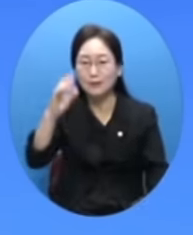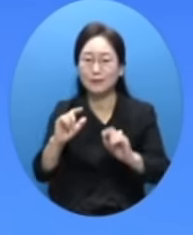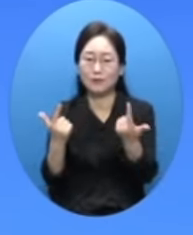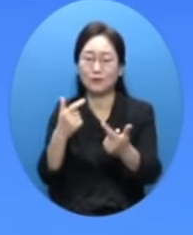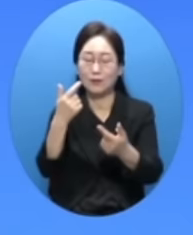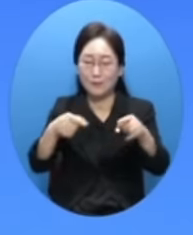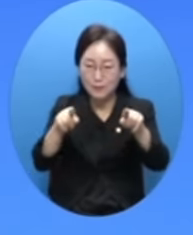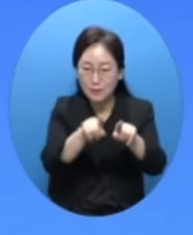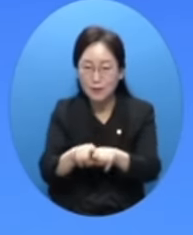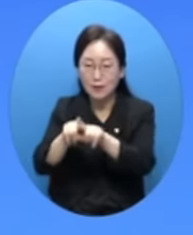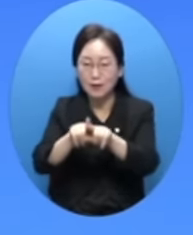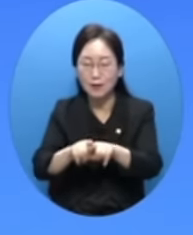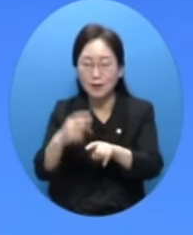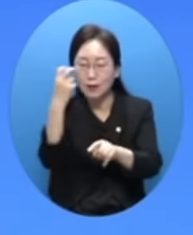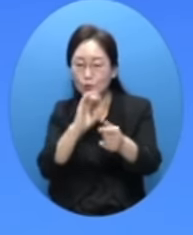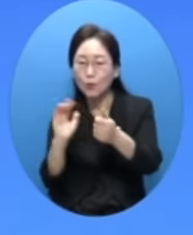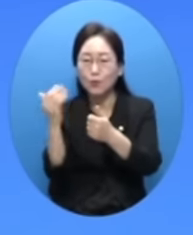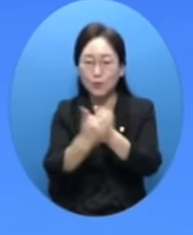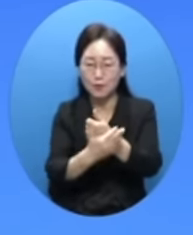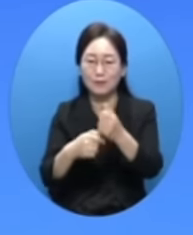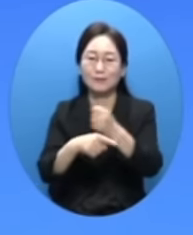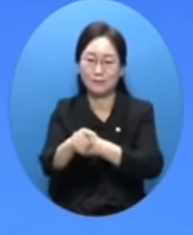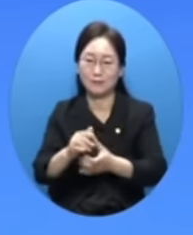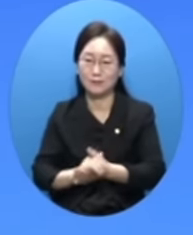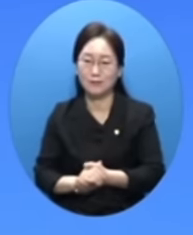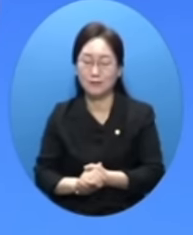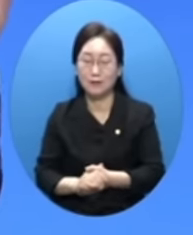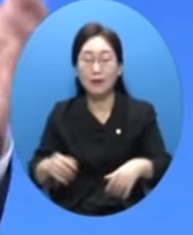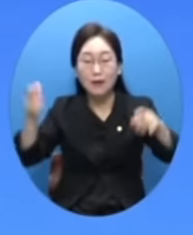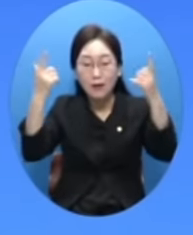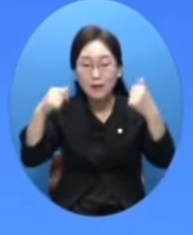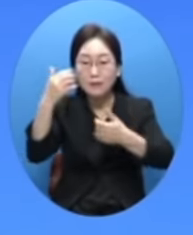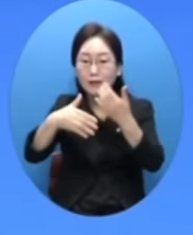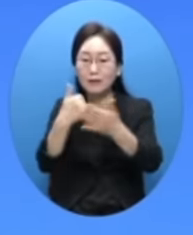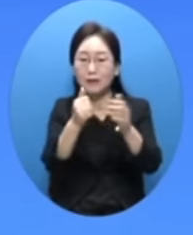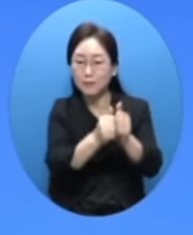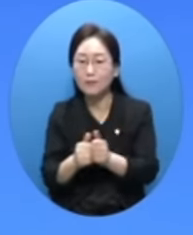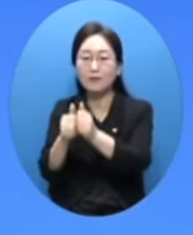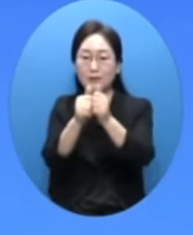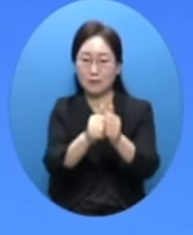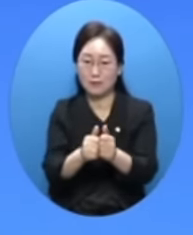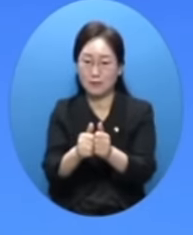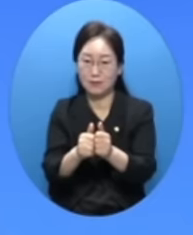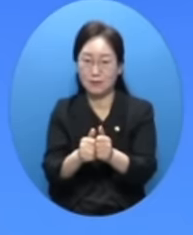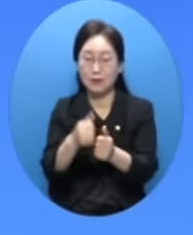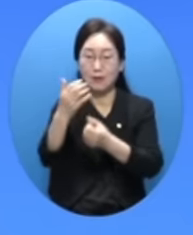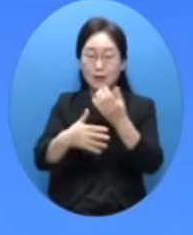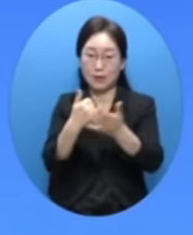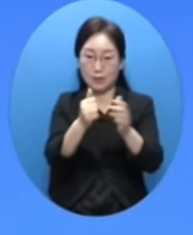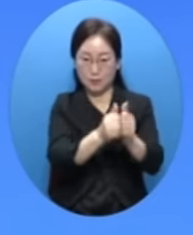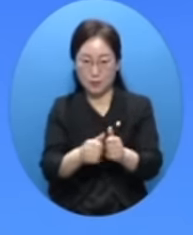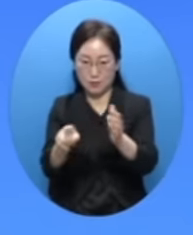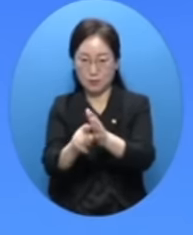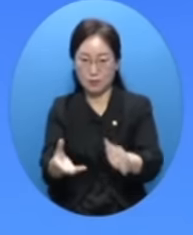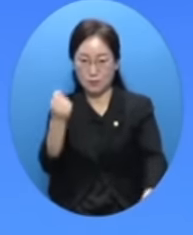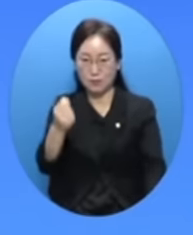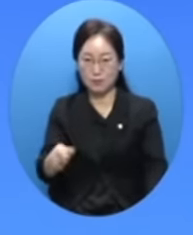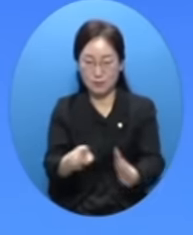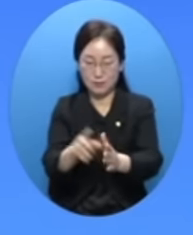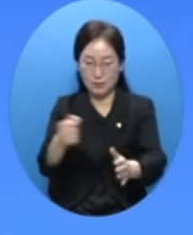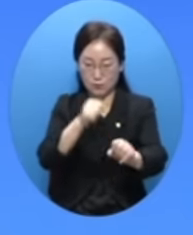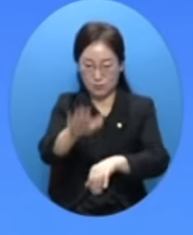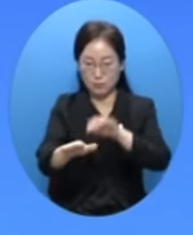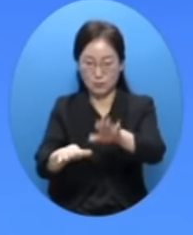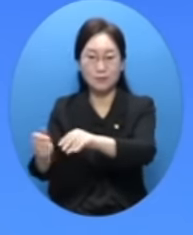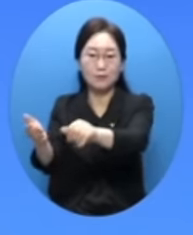함께 하시고 도와주시다고 하는 축복의 말씀입니다. 언제나 하나님이 나와 함께 하신다. 우리가 하나님이 함께 하는 이 믿음을 갖고 믿음으로 전제해